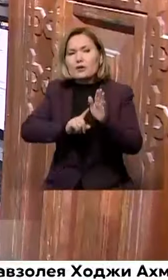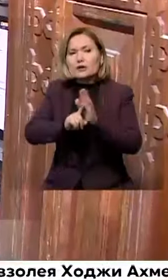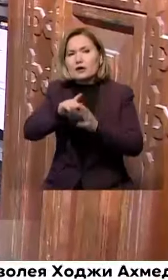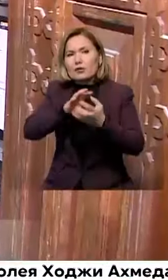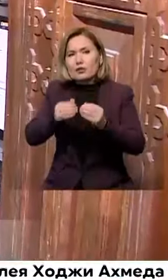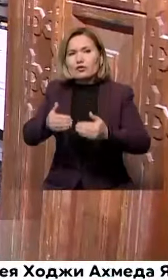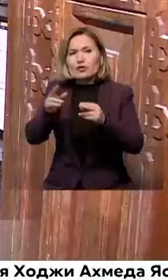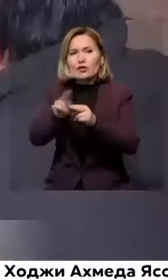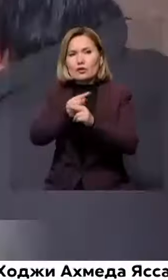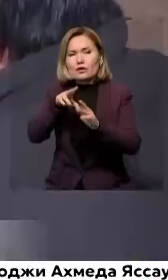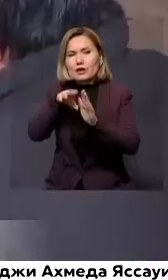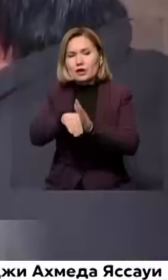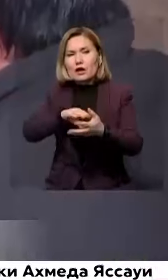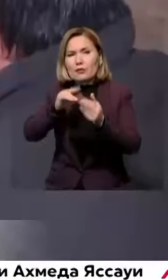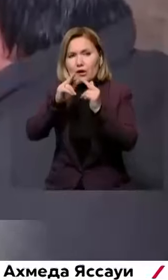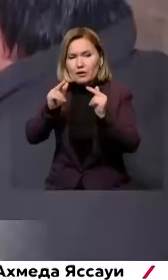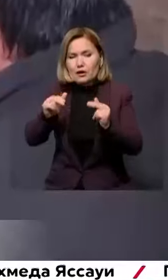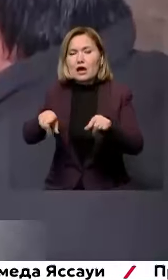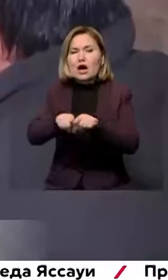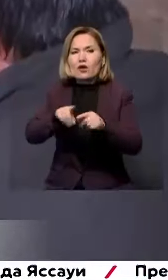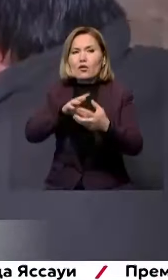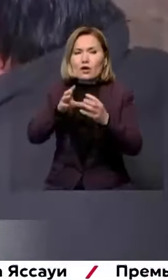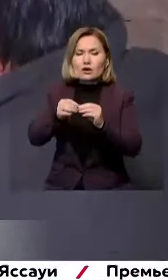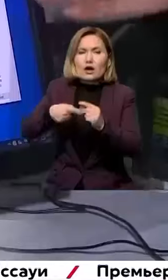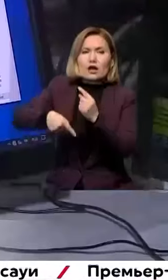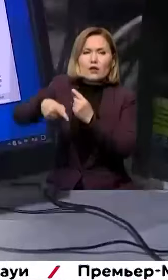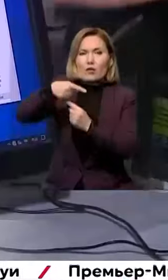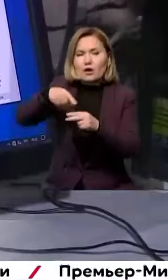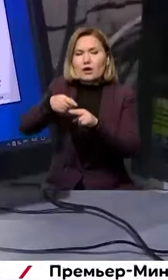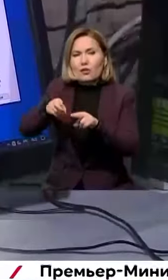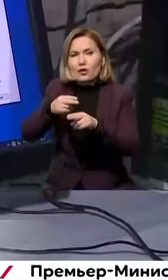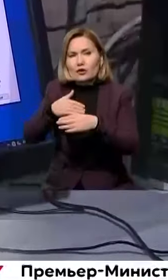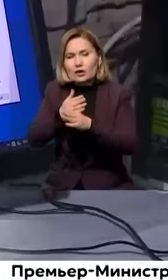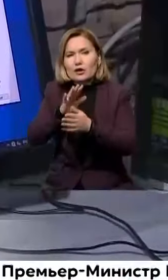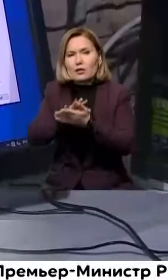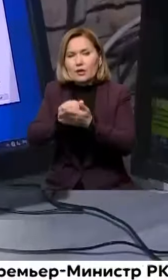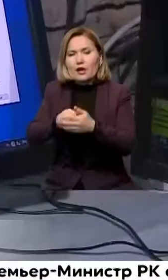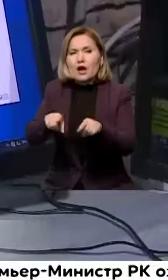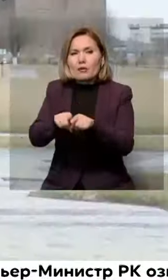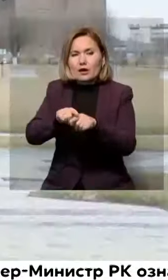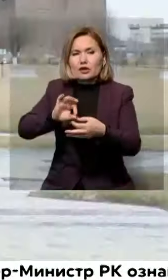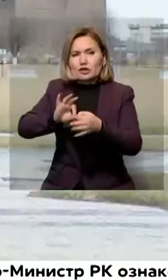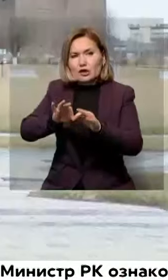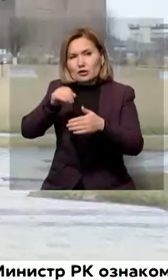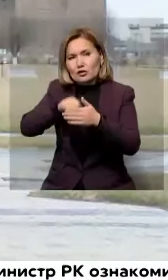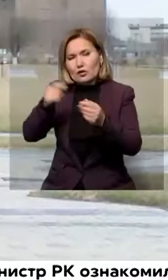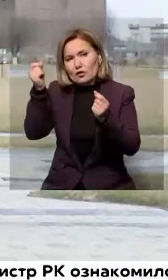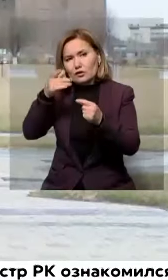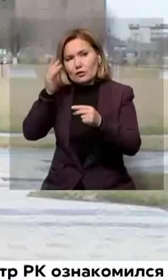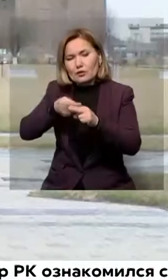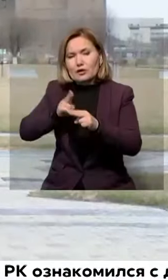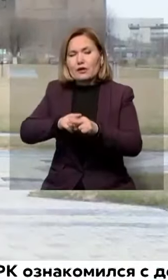де жалғасуда. Қазір кесенеде сыртқы орта мен климаттық факторлардың әсерін өлшейтін датчиктер орнатылған. Ылғалдану